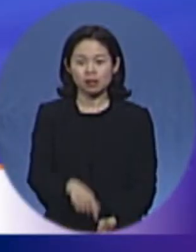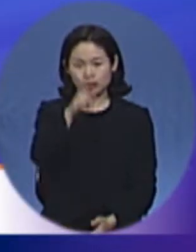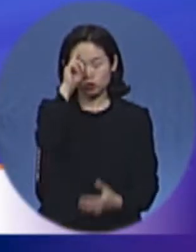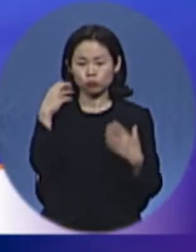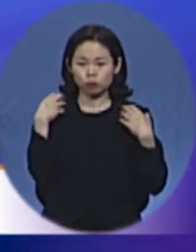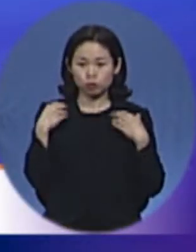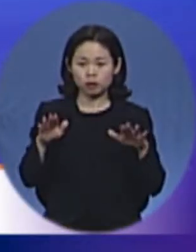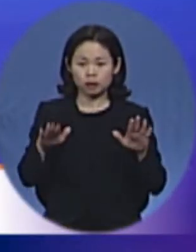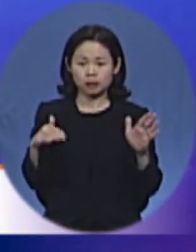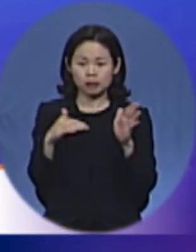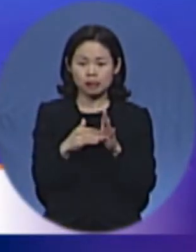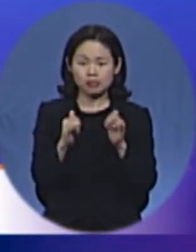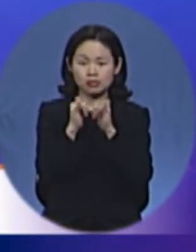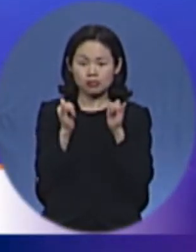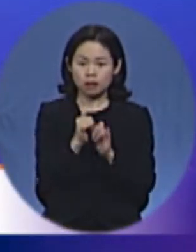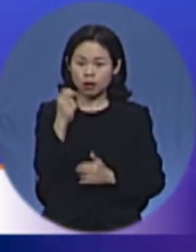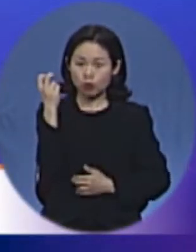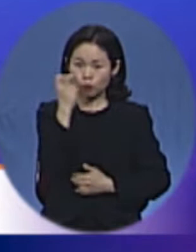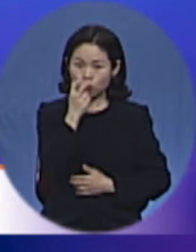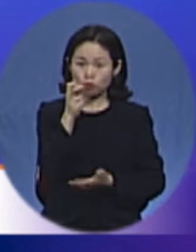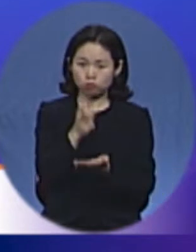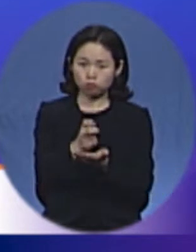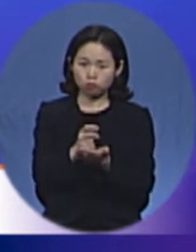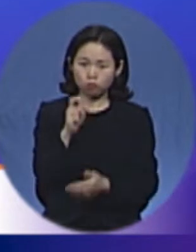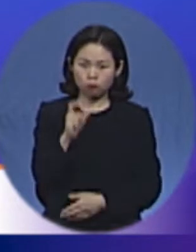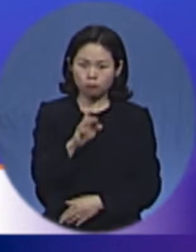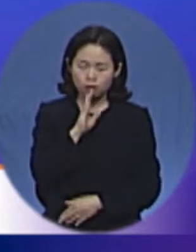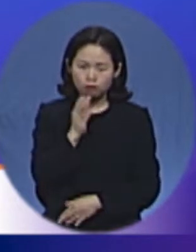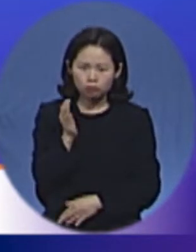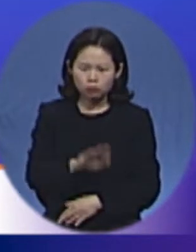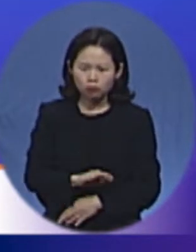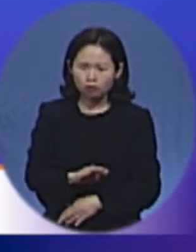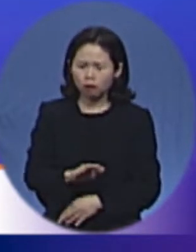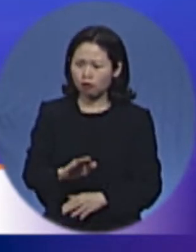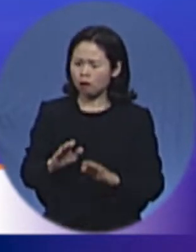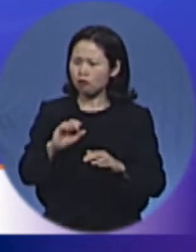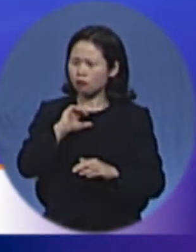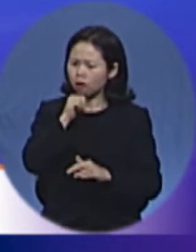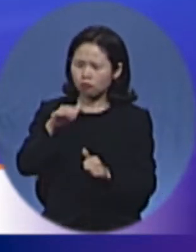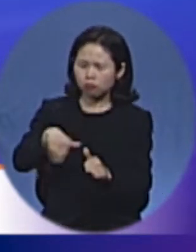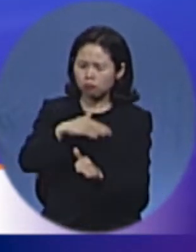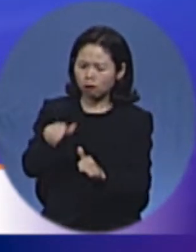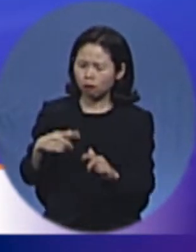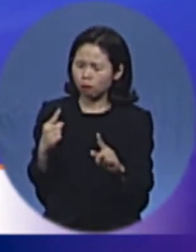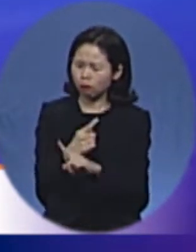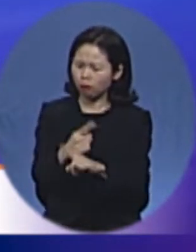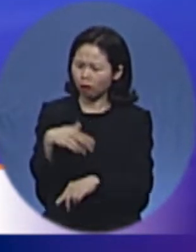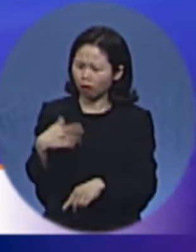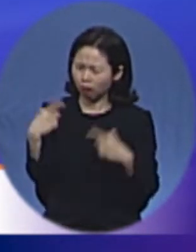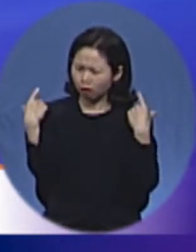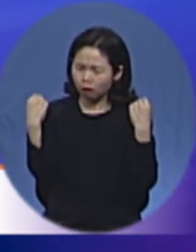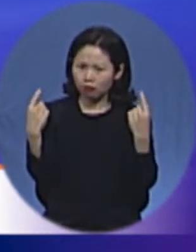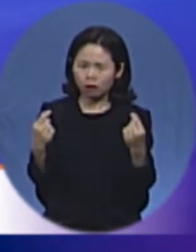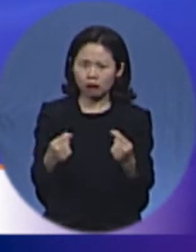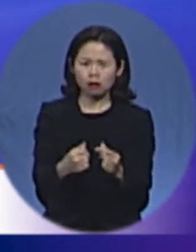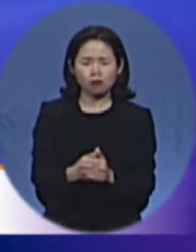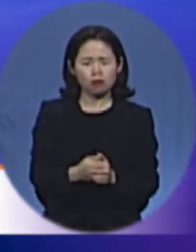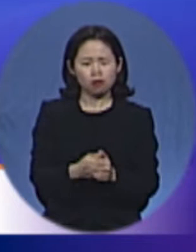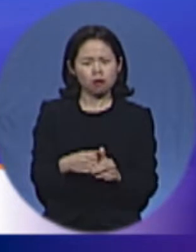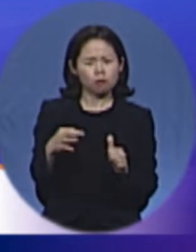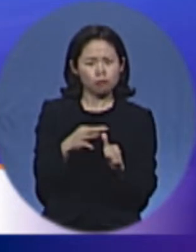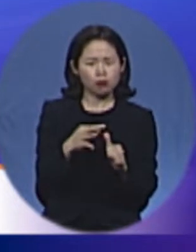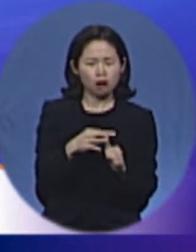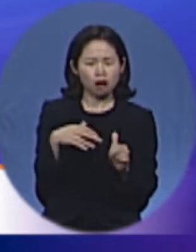정부는 그동안 사회보장제도를 강화해왔지만 국내 빈곤 현황은 별로 나아지지 않았습니다. 기초생활보장을 받지 못하는